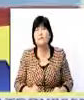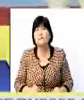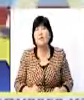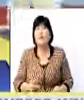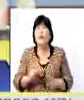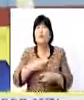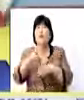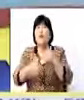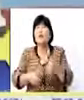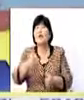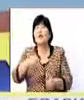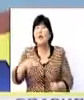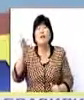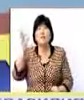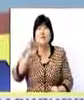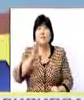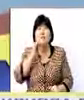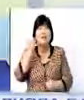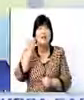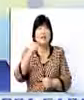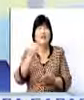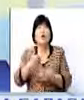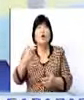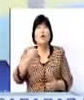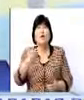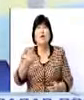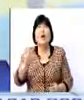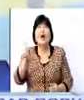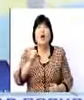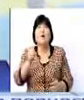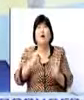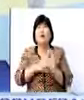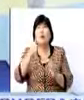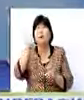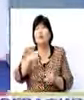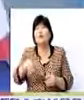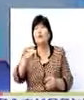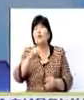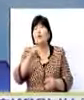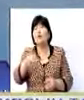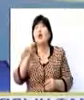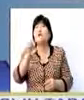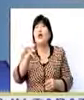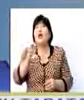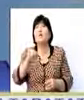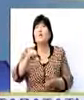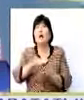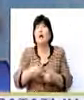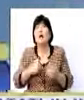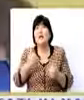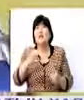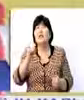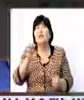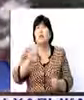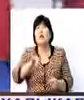Бұл әлем чемпионатында неміс қызын айқын басымдылықпен жеңген Гүлдерайым Алмағанбет 9 жылдан бері дзюдо және самбомен шұғылданатын жас жақында ғана